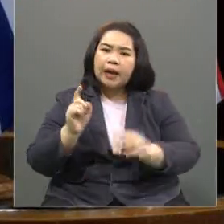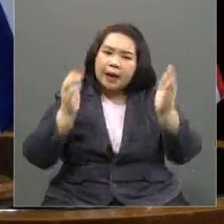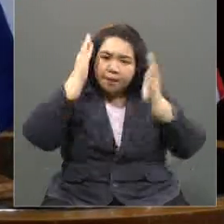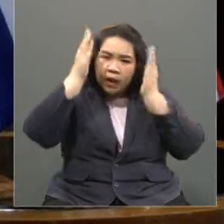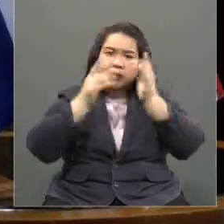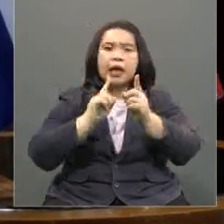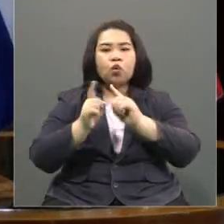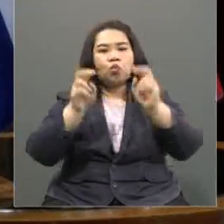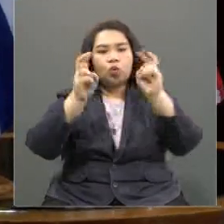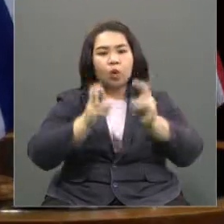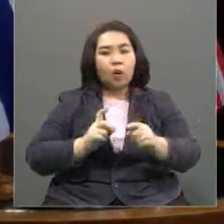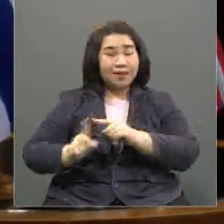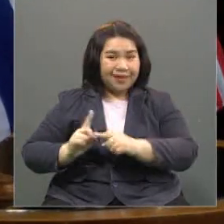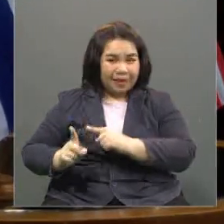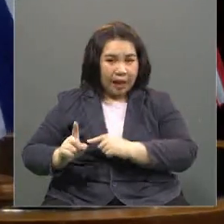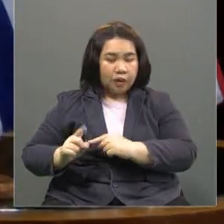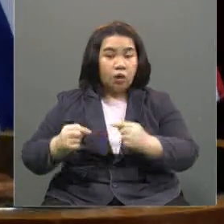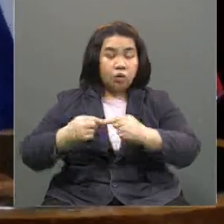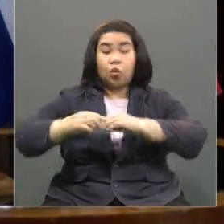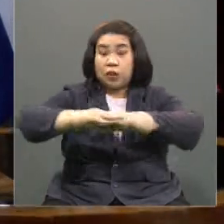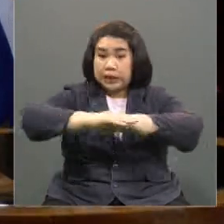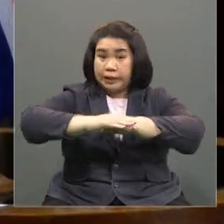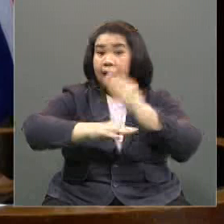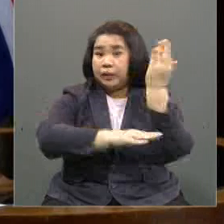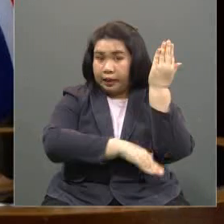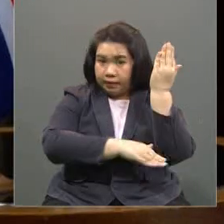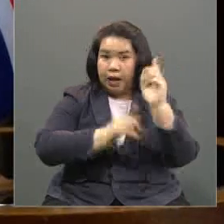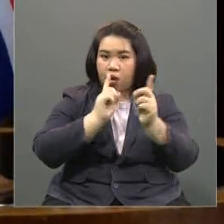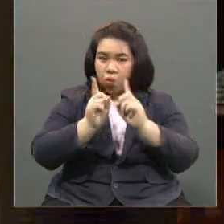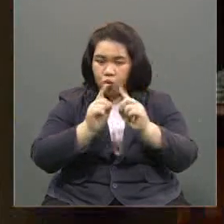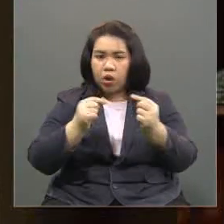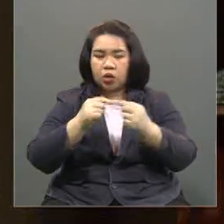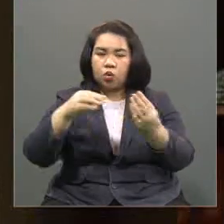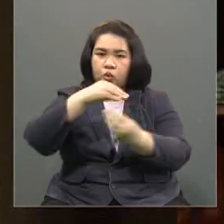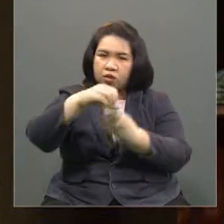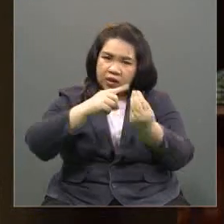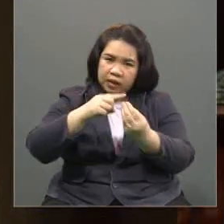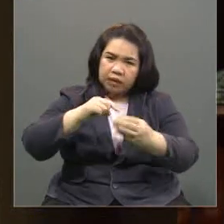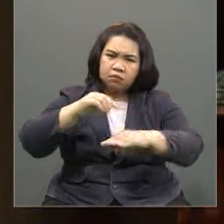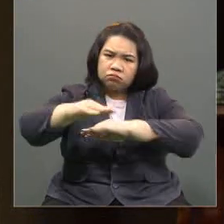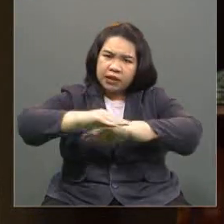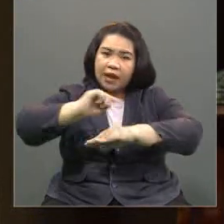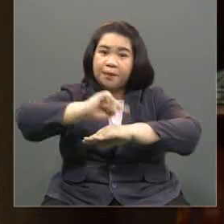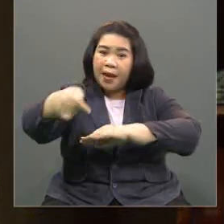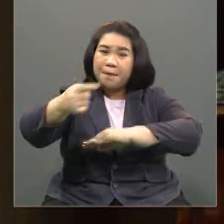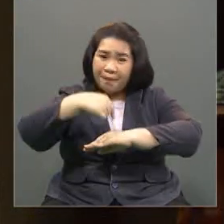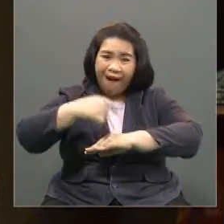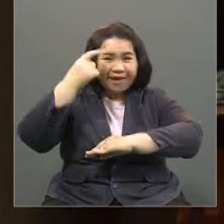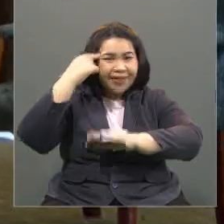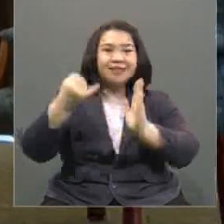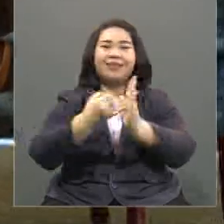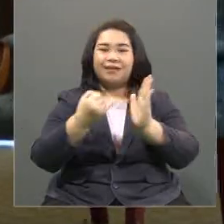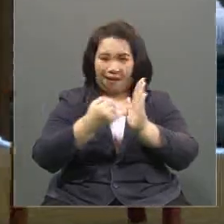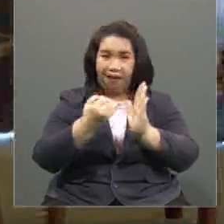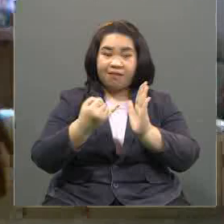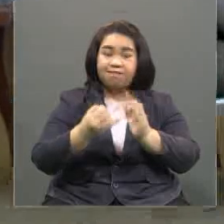เรื่องค่ะโดยเฉพาะเรื่องของการเปิดพื้นที่ชายแดนส่งเสริมให้เศรษฐกิจและการเดินทางไปมาระหว่างประชาชนสองประเทศเนี่ยสะดวกสบาย